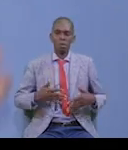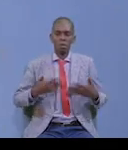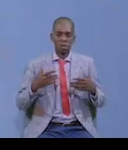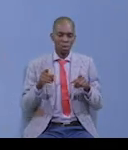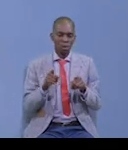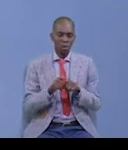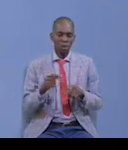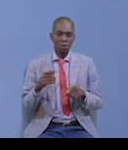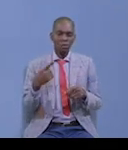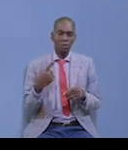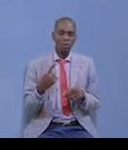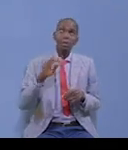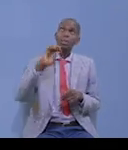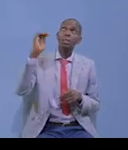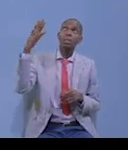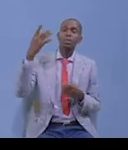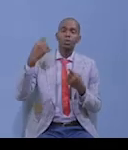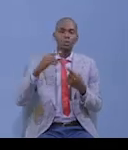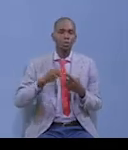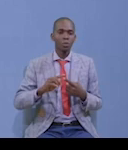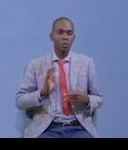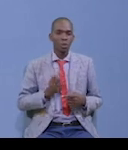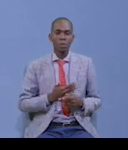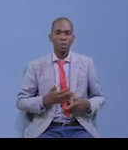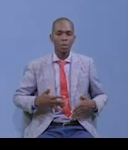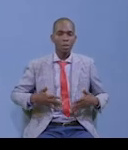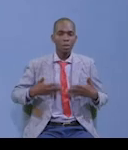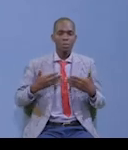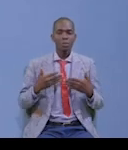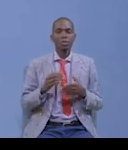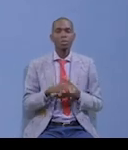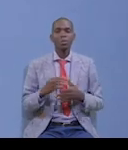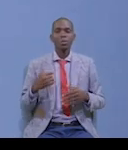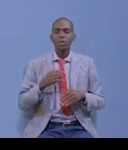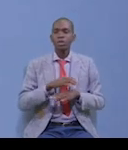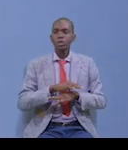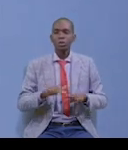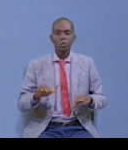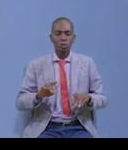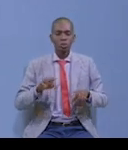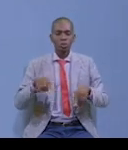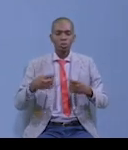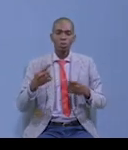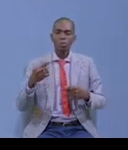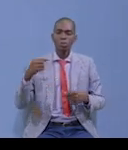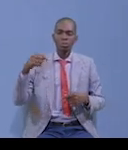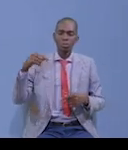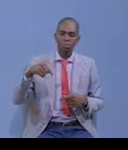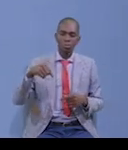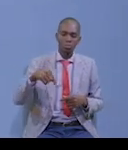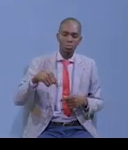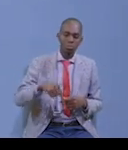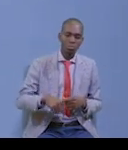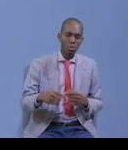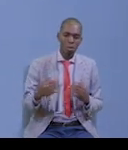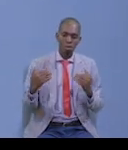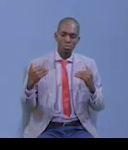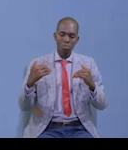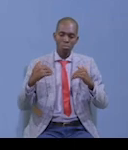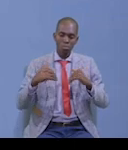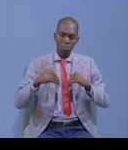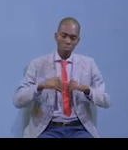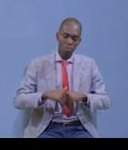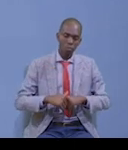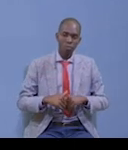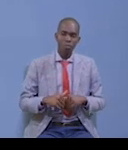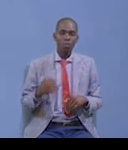grace comes into our lives. కృప మన జీవితాల్లోకి వచ్చినప్పుడు. We do not go down and down. మనం ఇంకా కిందకి వెళ్ళిపోము. We do not go